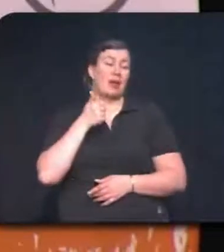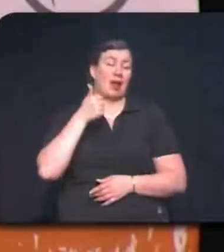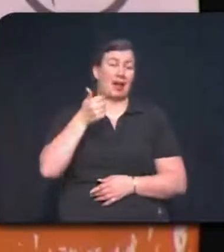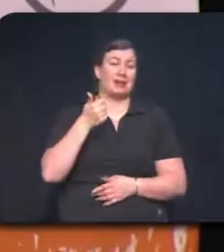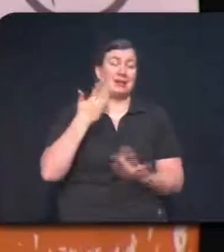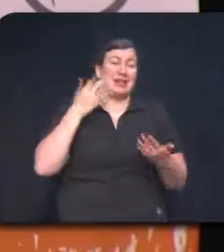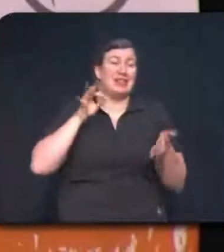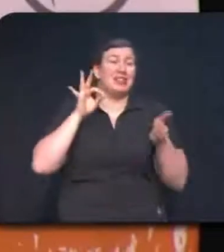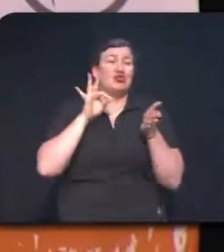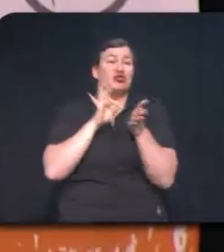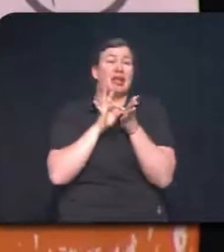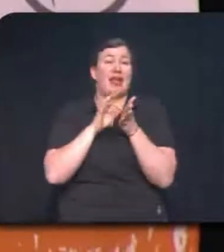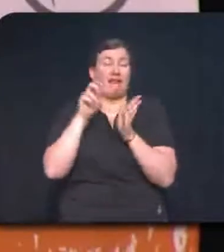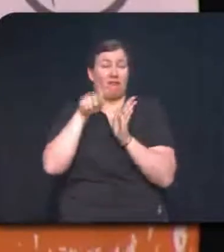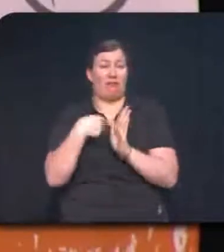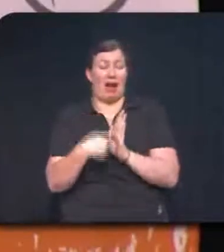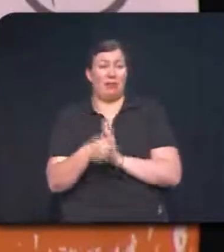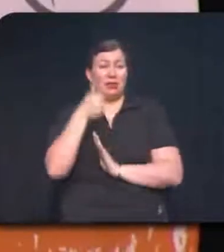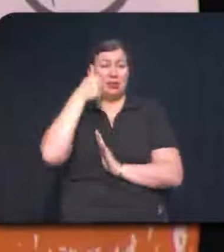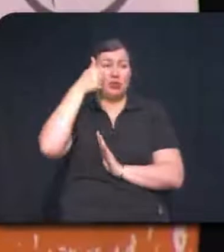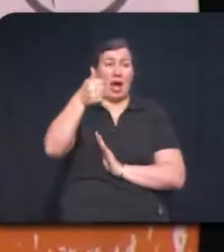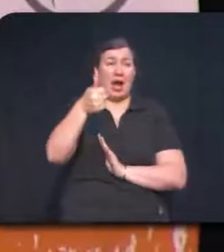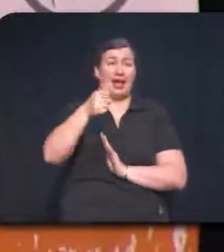nur für einen entscheiden